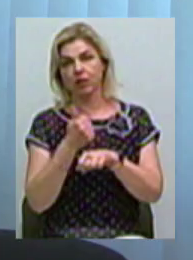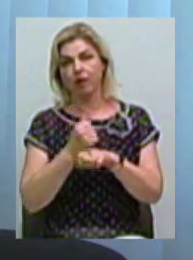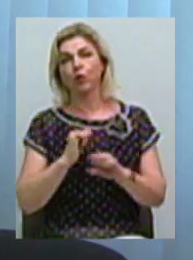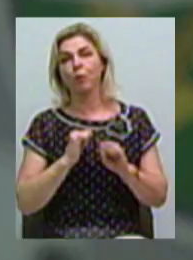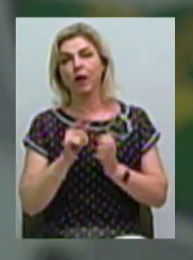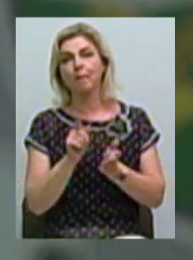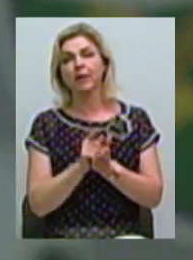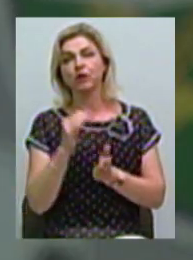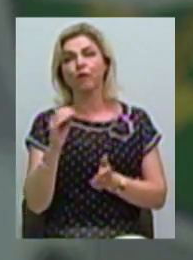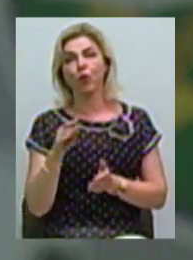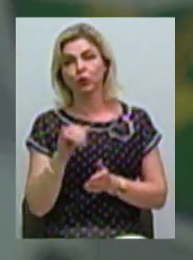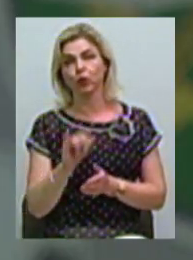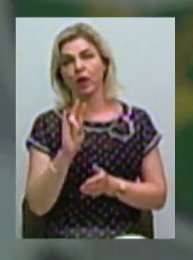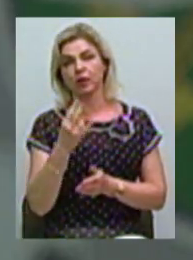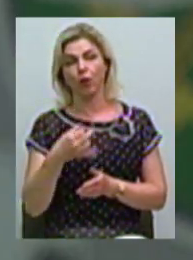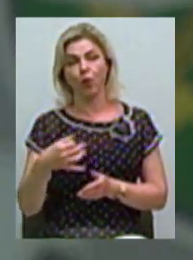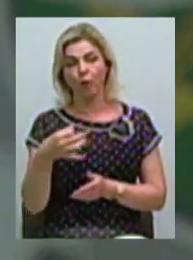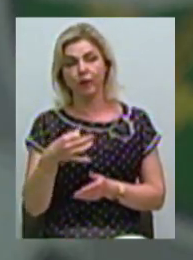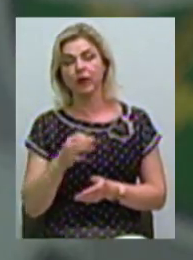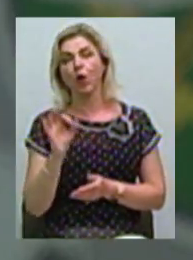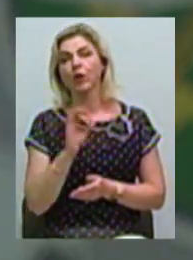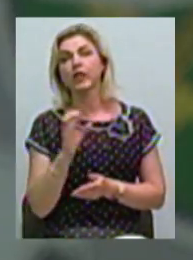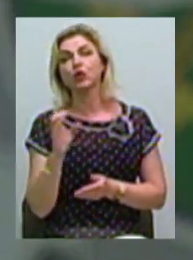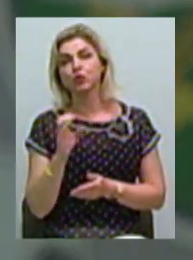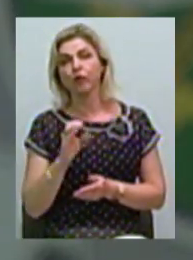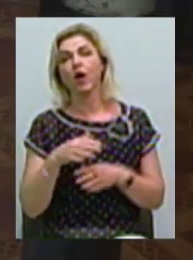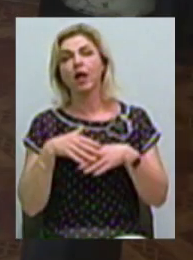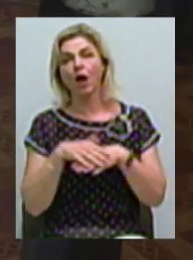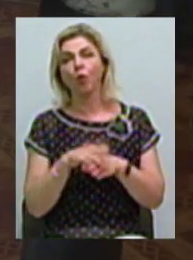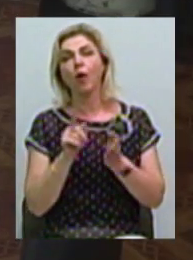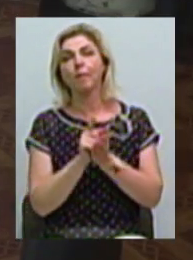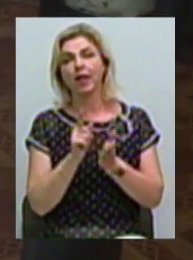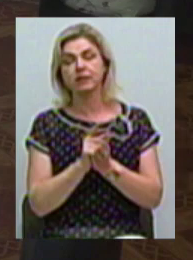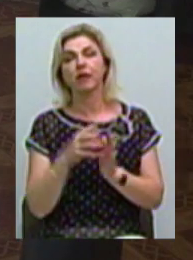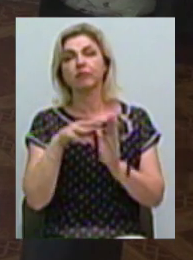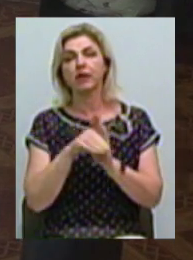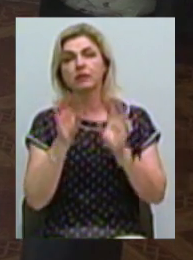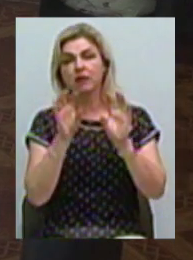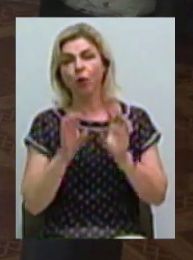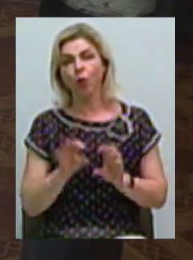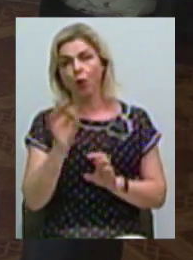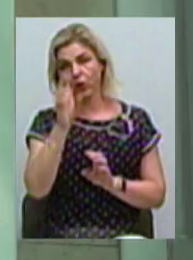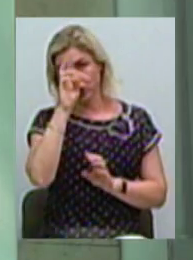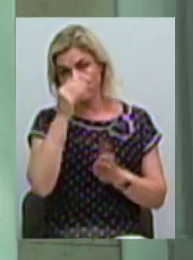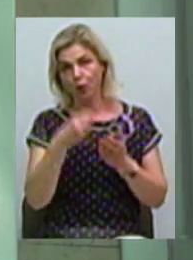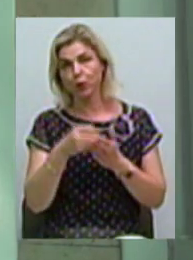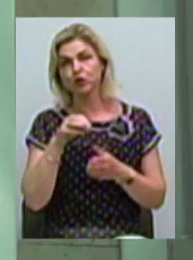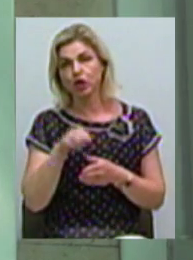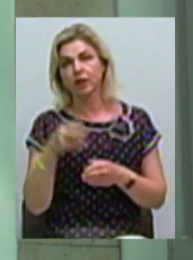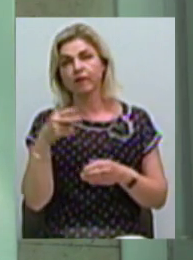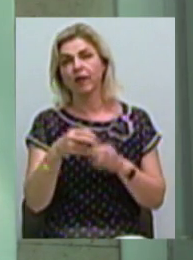фонду України в Миколаївській області Олени Сичугової, перерахунок пенсії передбачений законом про державний бюджет на